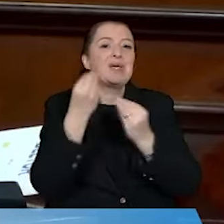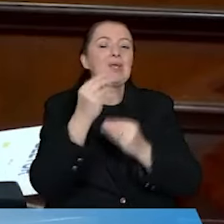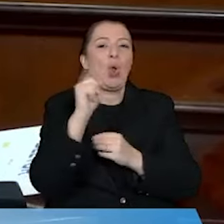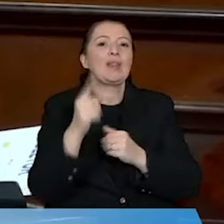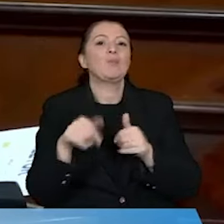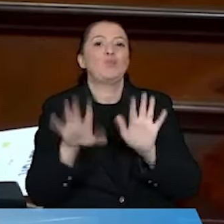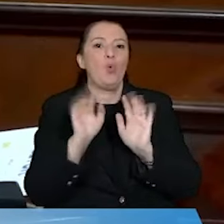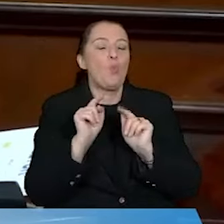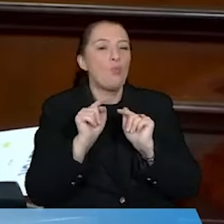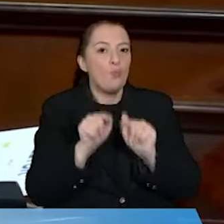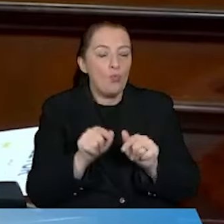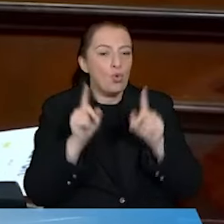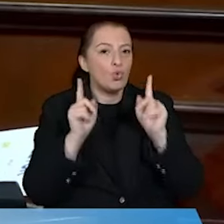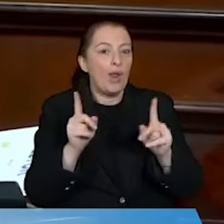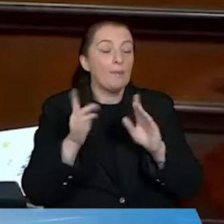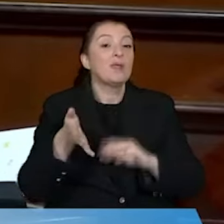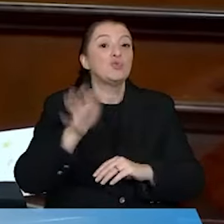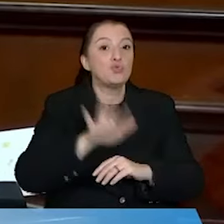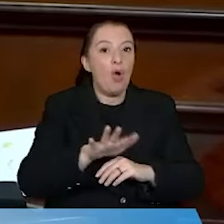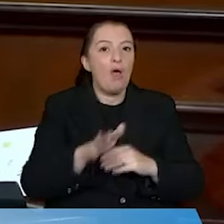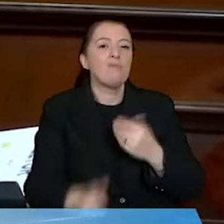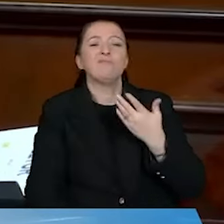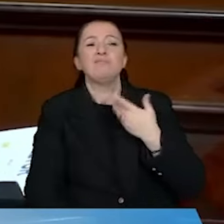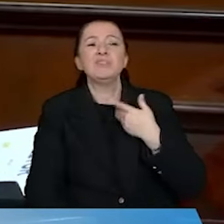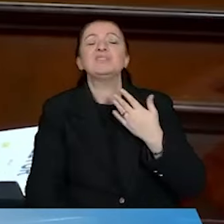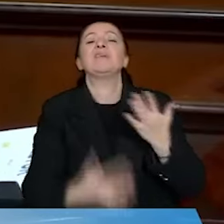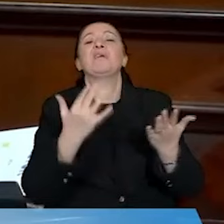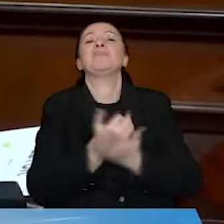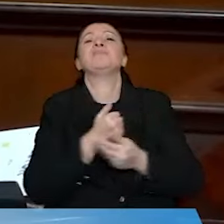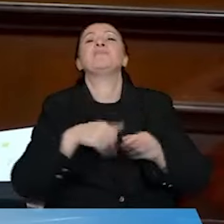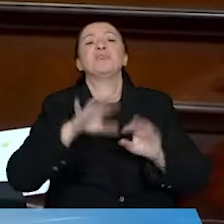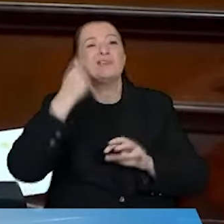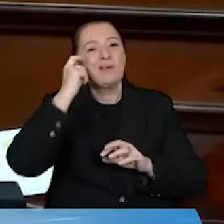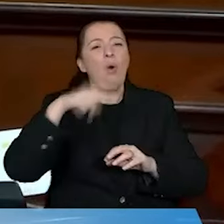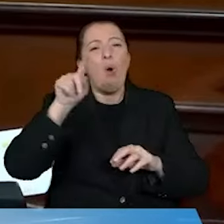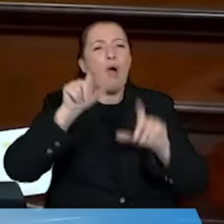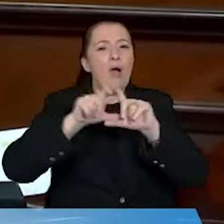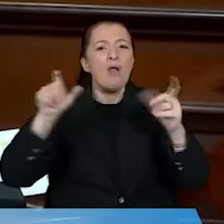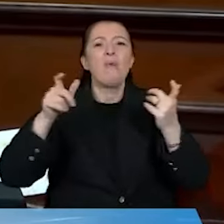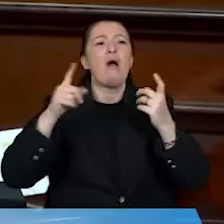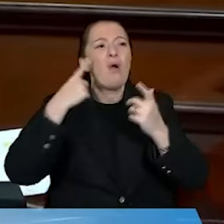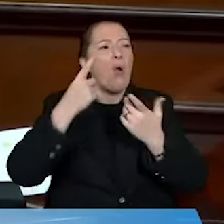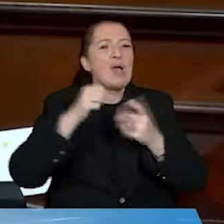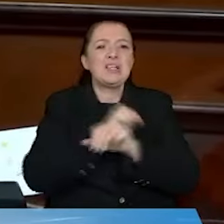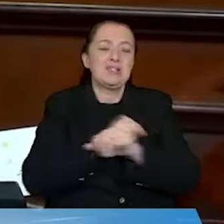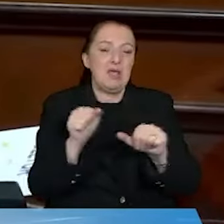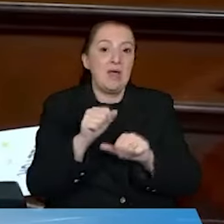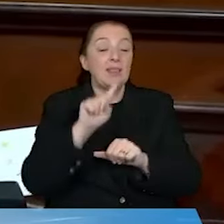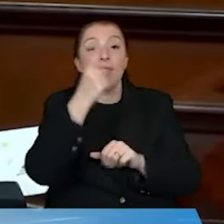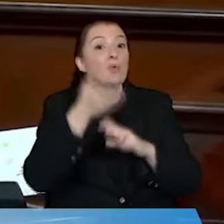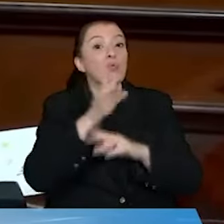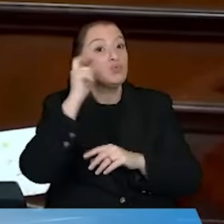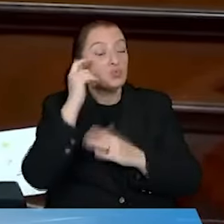yönetilmiyor. Zaten bu dönemden sonra yokuz anlayışıyla kurumlar talan edilmiş durumda. Buradaki tek doğru düşünülen